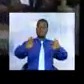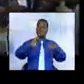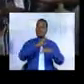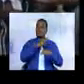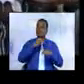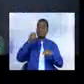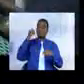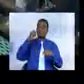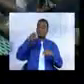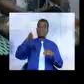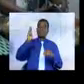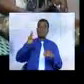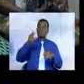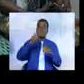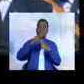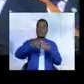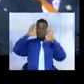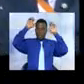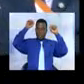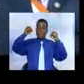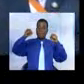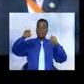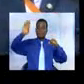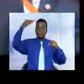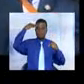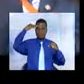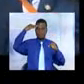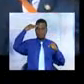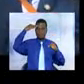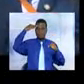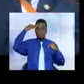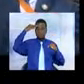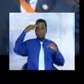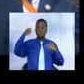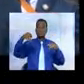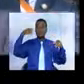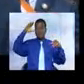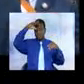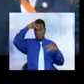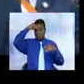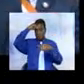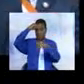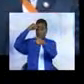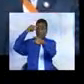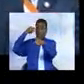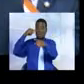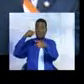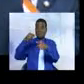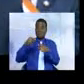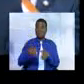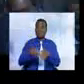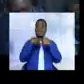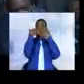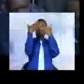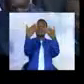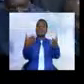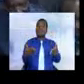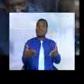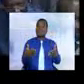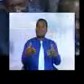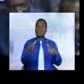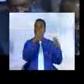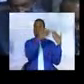leitmotiv de Félix Houphouët-Boigny. Au nom du chef de l'État, le ministre d'État, ministre de l'Intérieur, Ahmed Bakayoko, a remercié